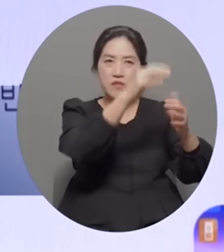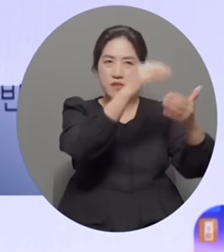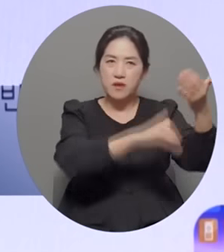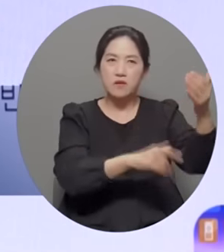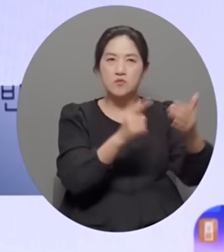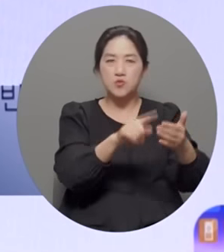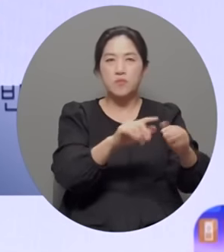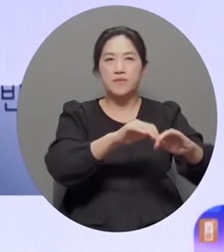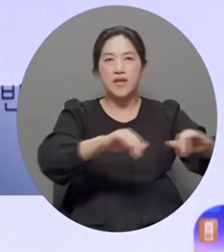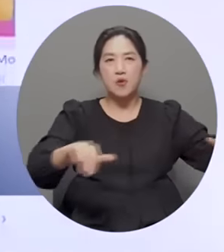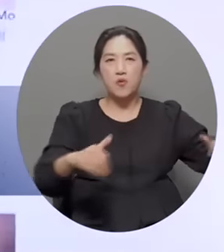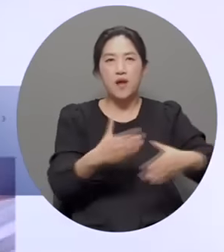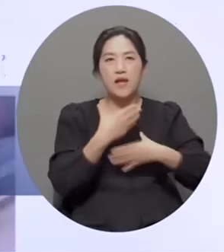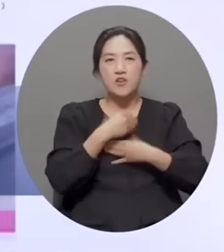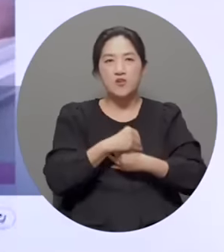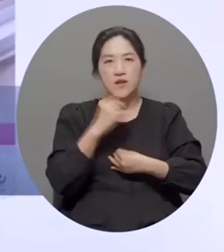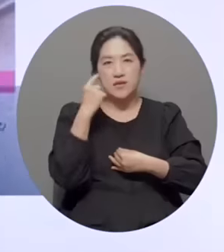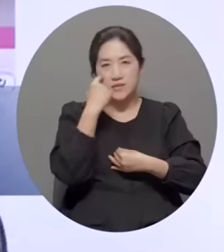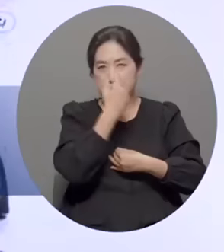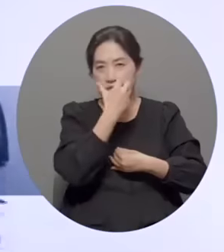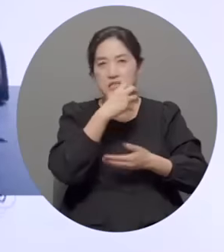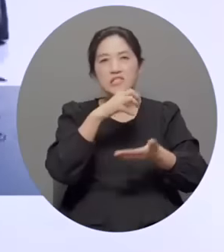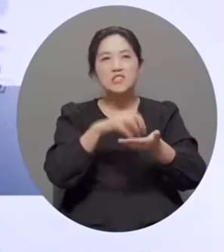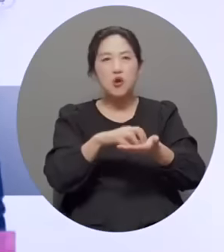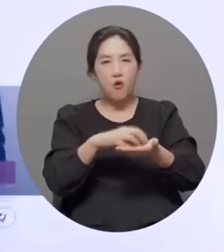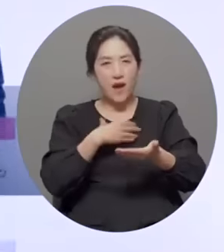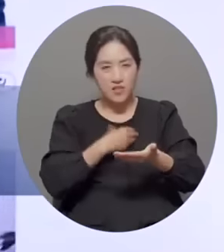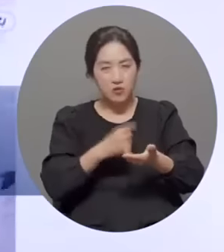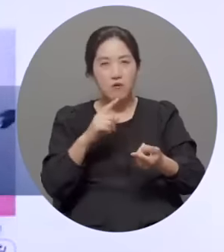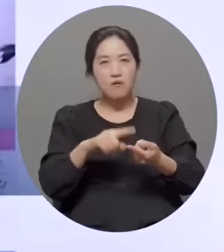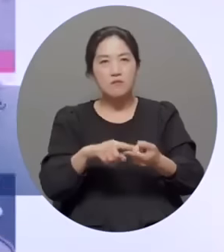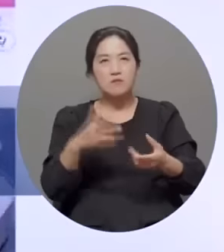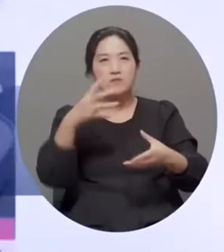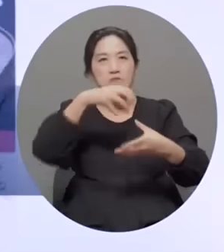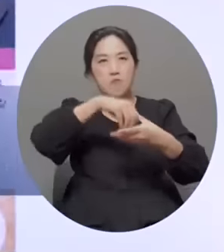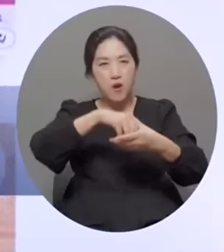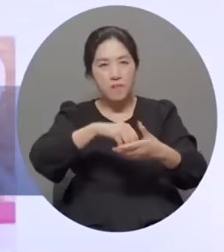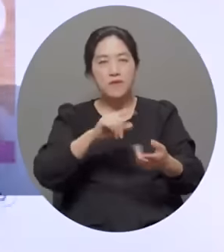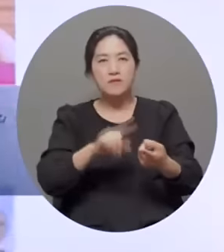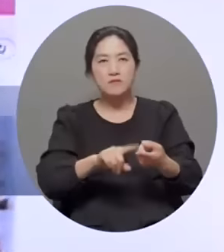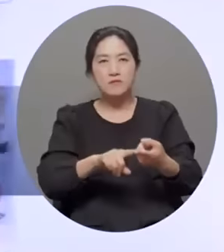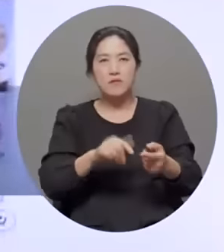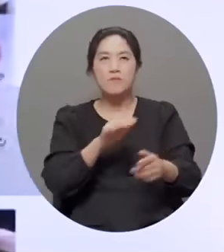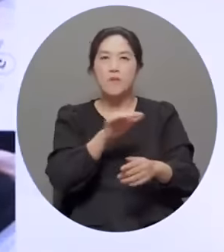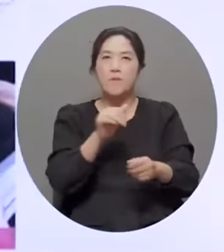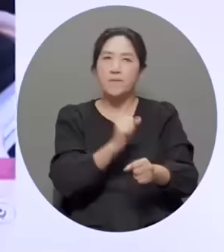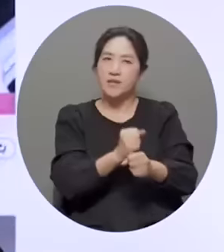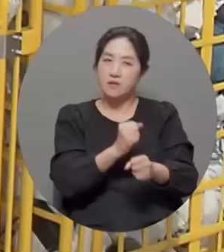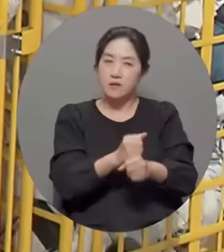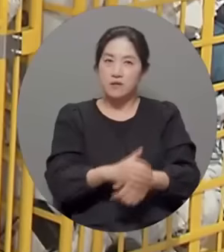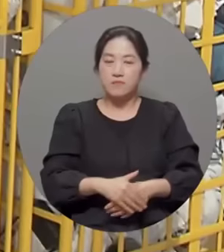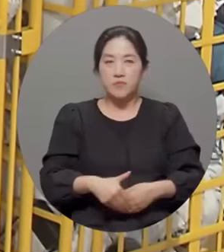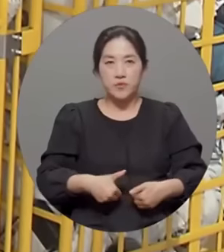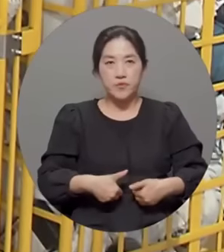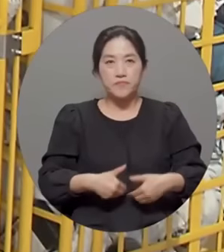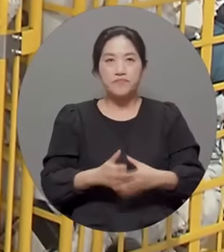좀 별도의 안전한 그런 인증이라든지 이런 부분들을 포함해서 정부는 위험